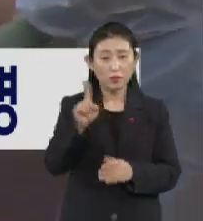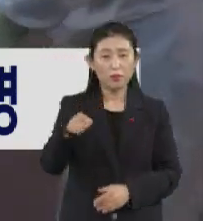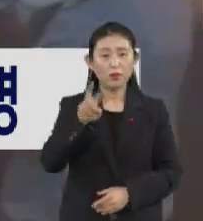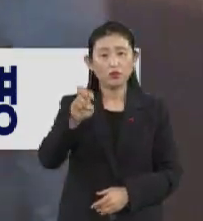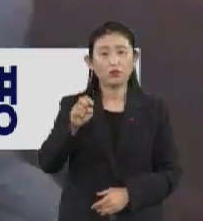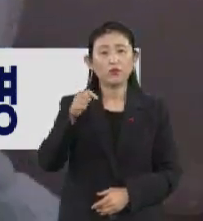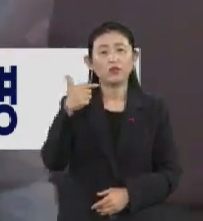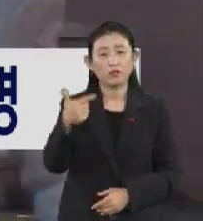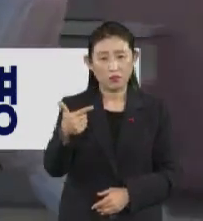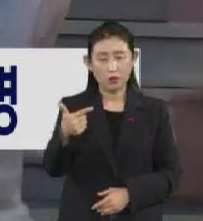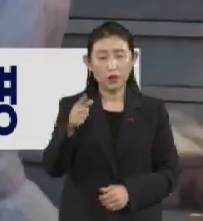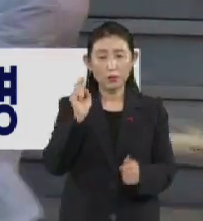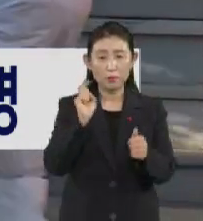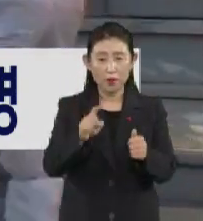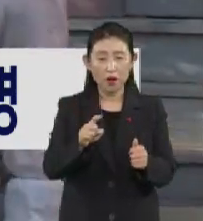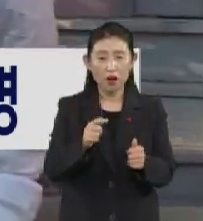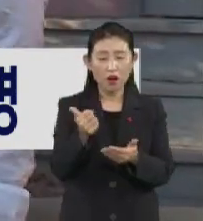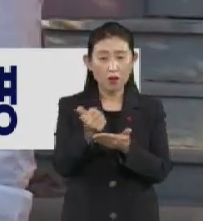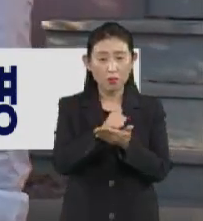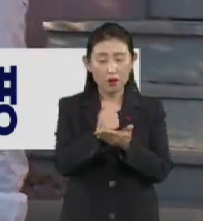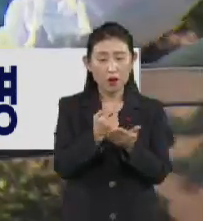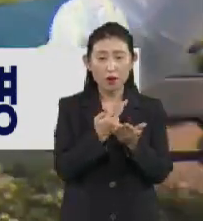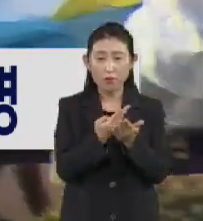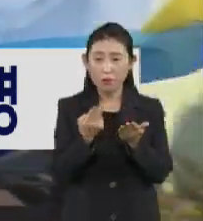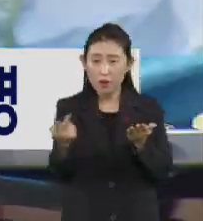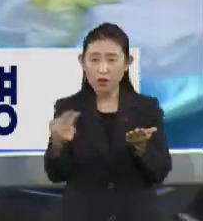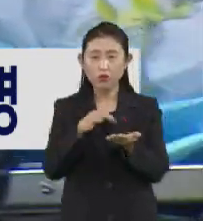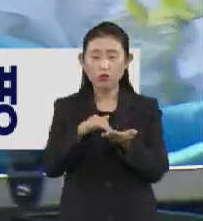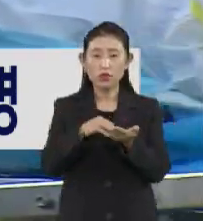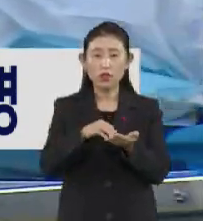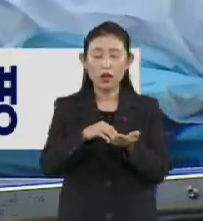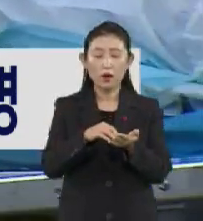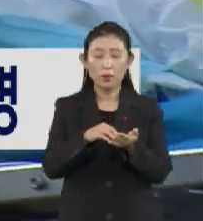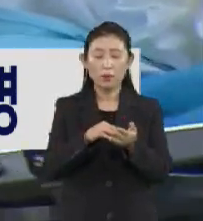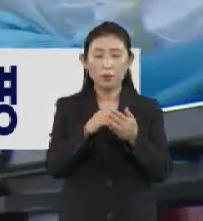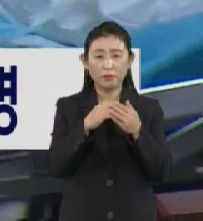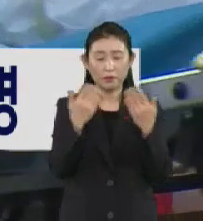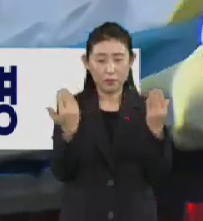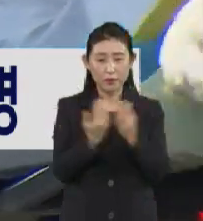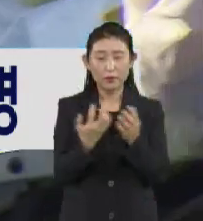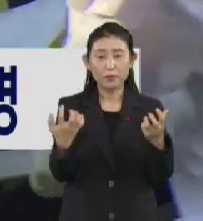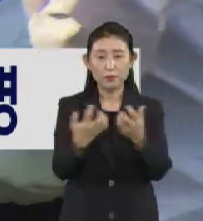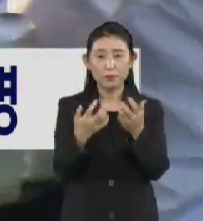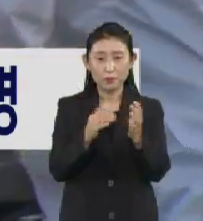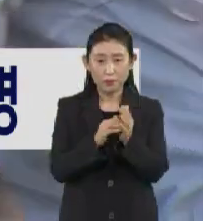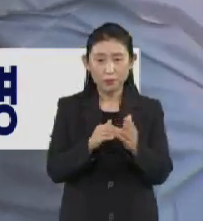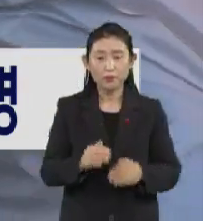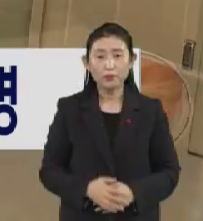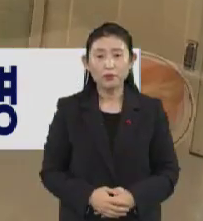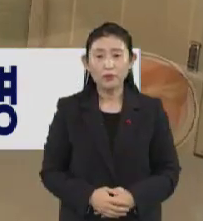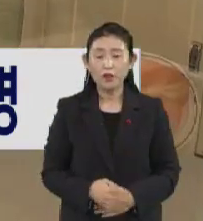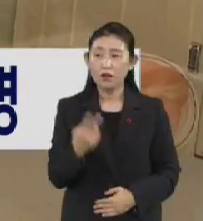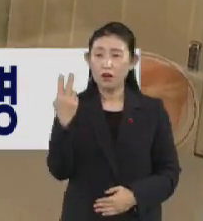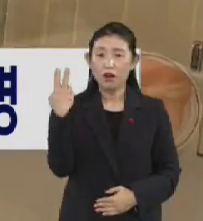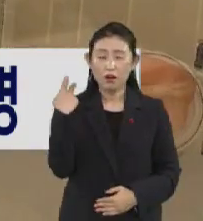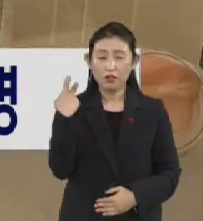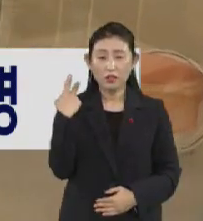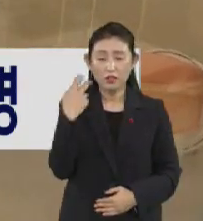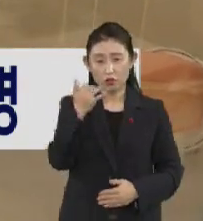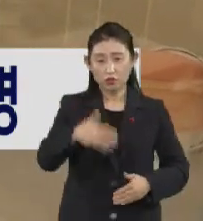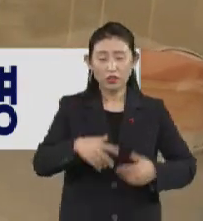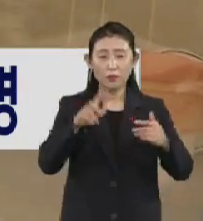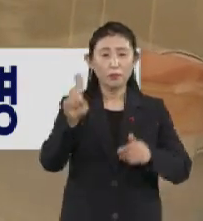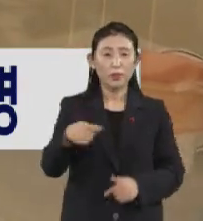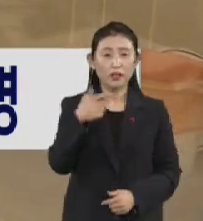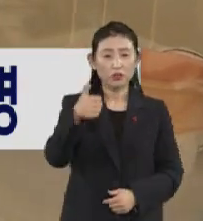126명에 달했는데 현재 중환자실의 28개 병상은 100% 가동되고 있습니다. 그제 158명의